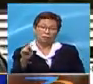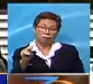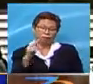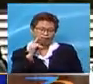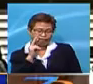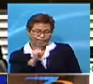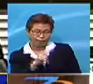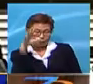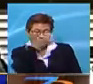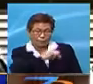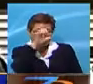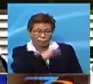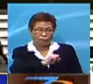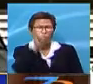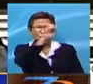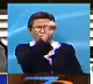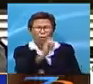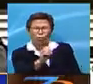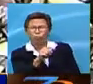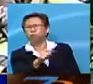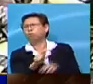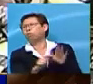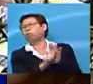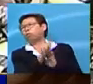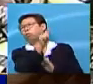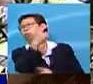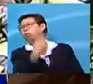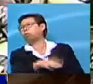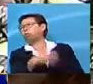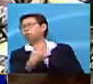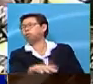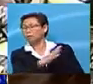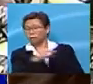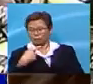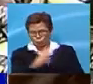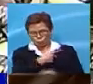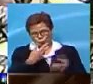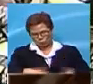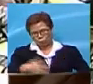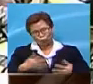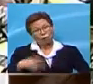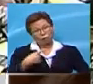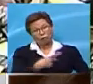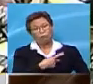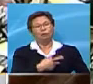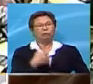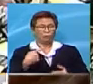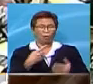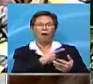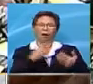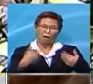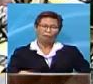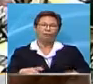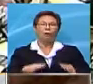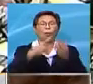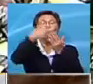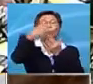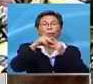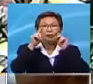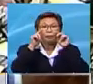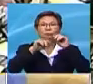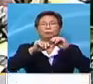tengok, peratus ini agak tinggi dan kita juga nalah mengadakan program-program kesedaran awam yang